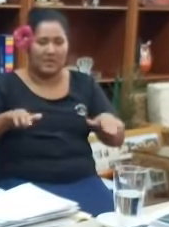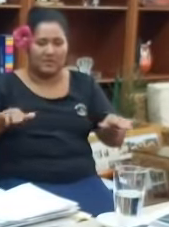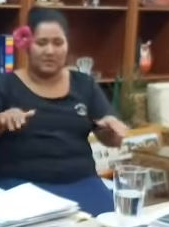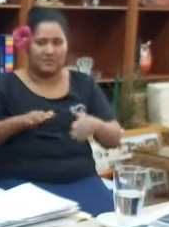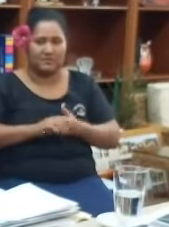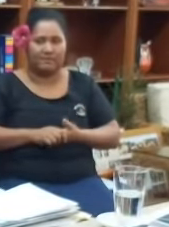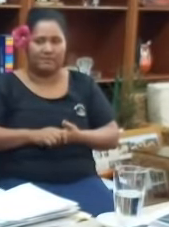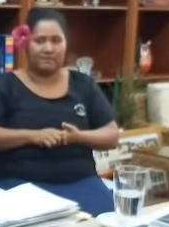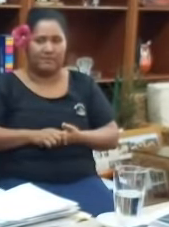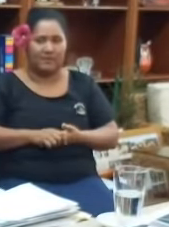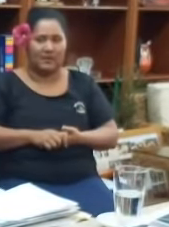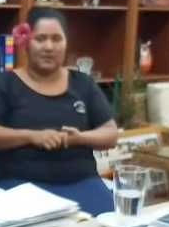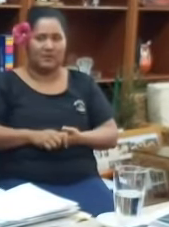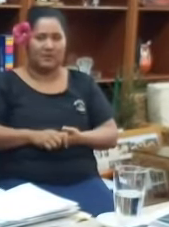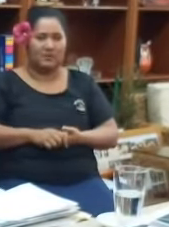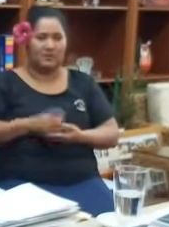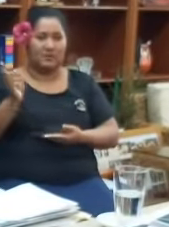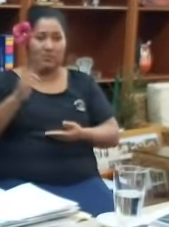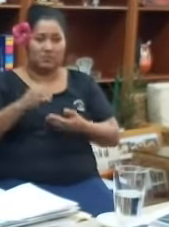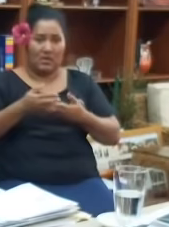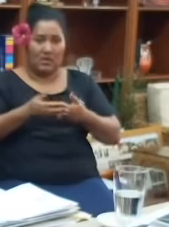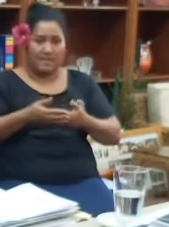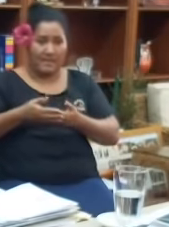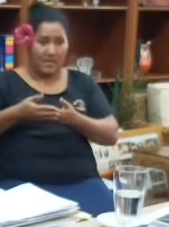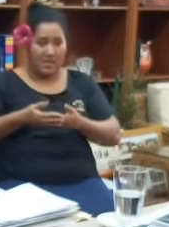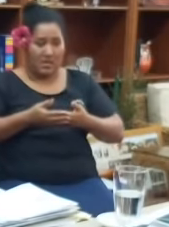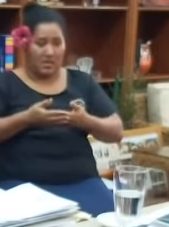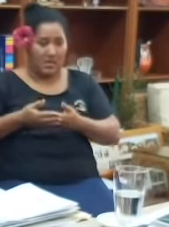E sa use pepe o la kiu kiu la kukongo ala pepe.